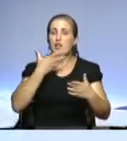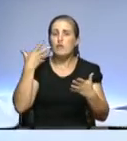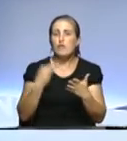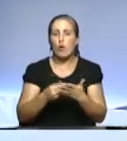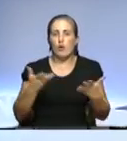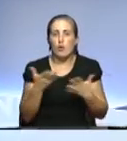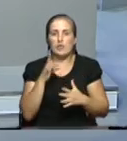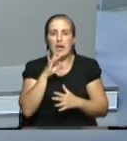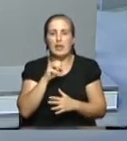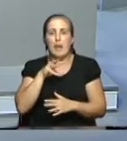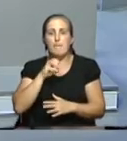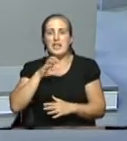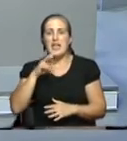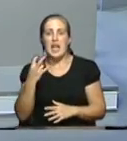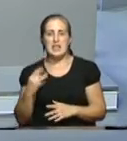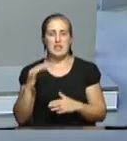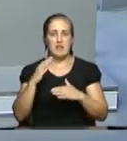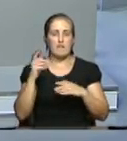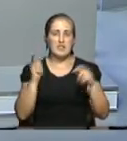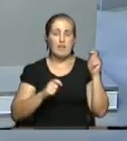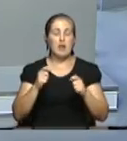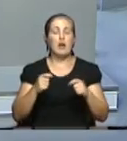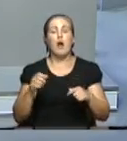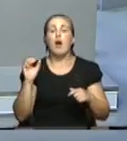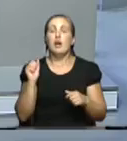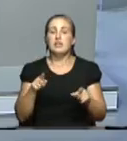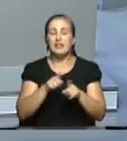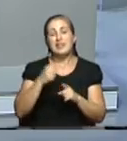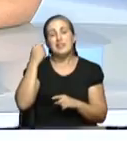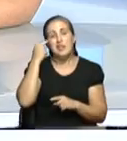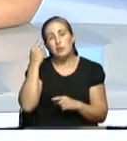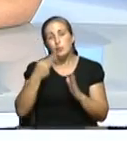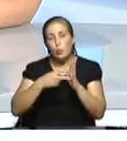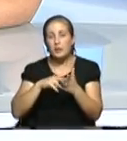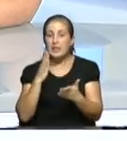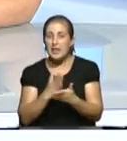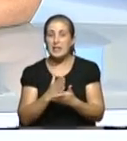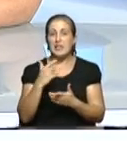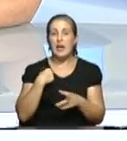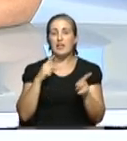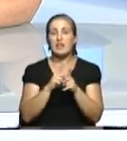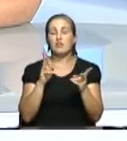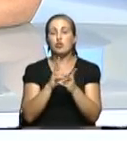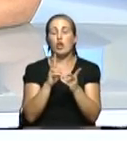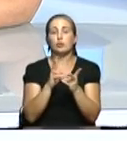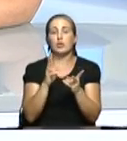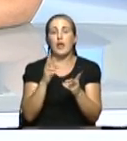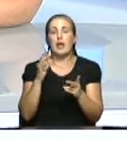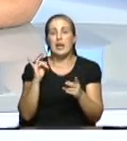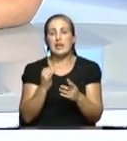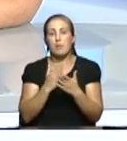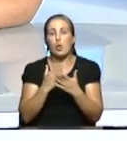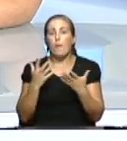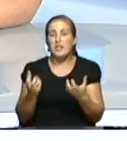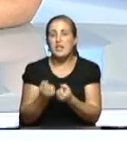ремесленный фестиваль такие и задумки есть этой такие встречаясь мне поддержку и